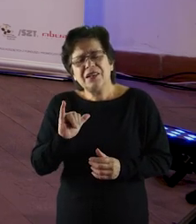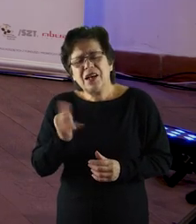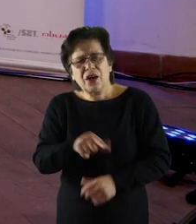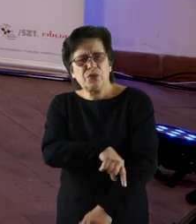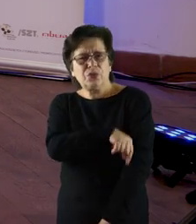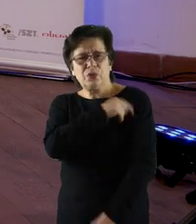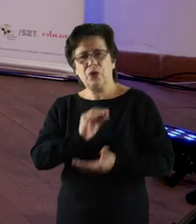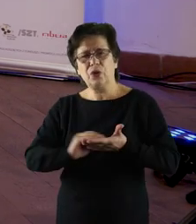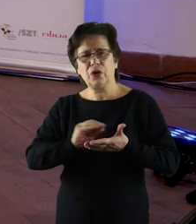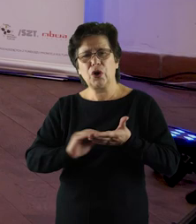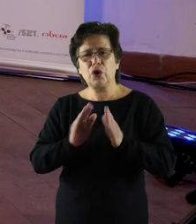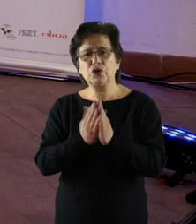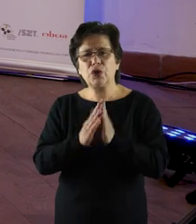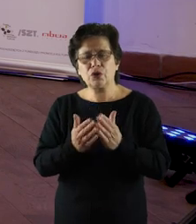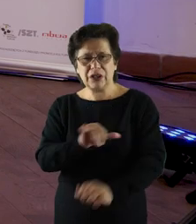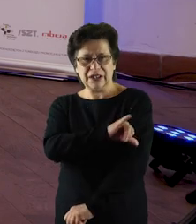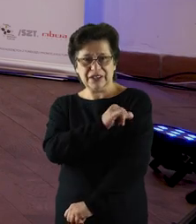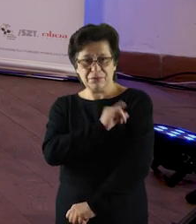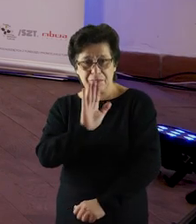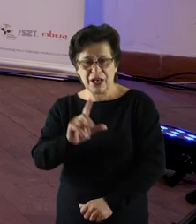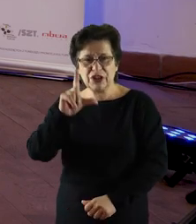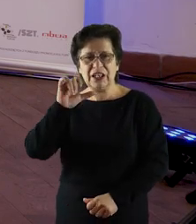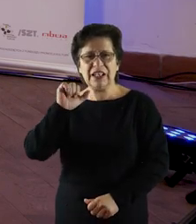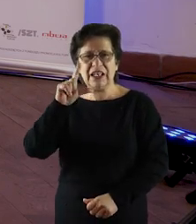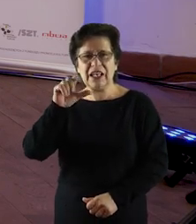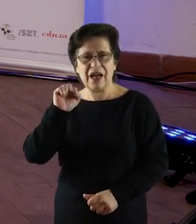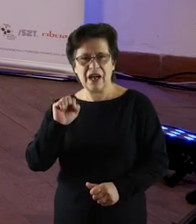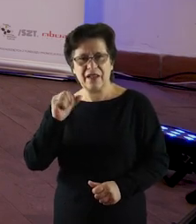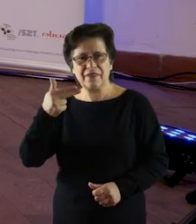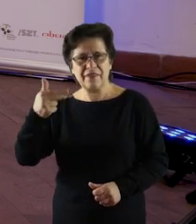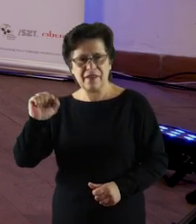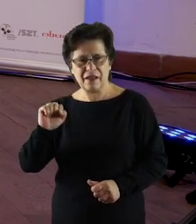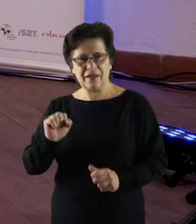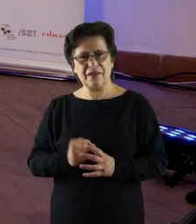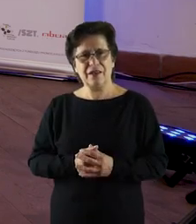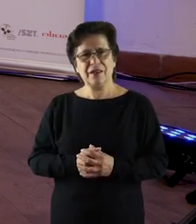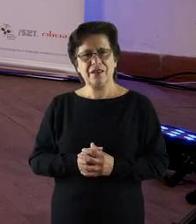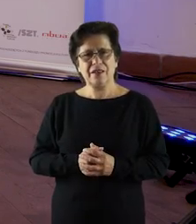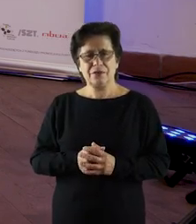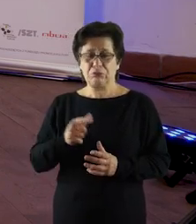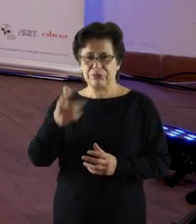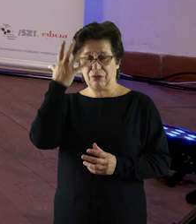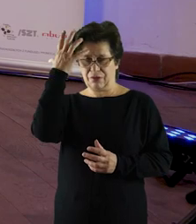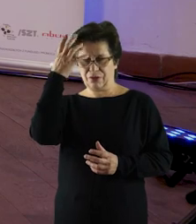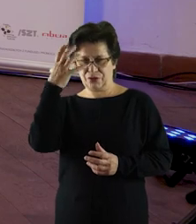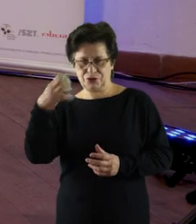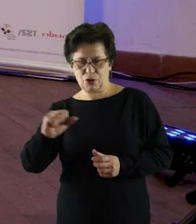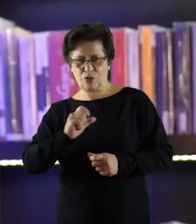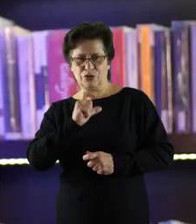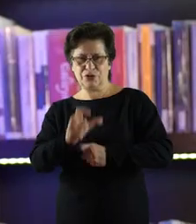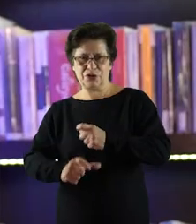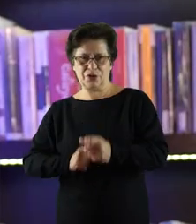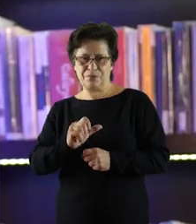Napisanie książki. Na imię masz? Lilianna. Tak jest, Lilianna. Słuchajcie, Lila się ośmieliła, zrobiła